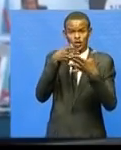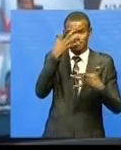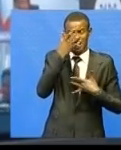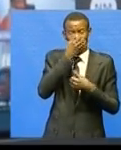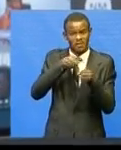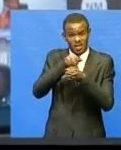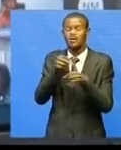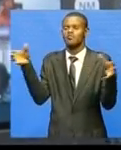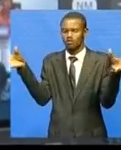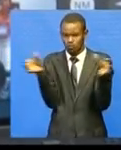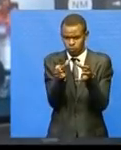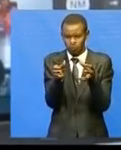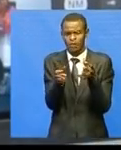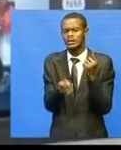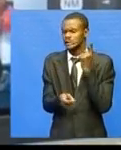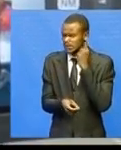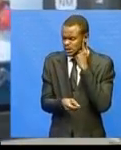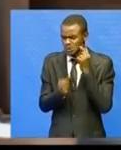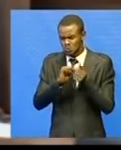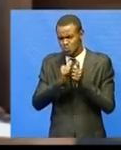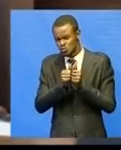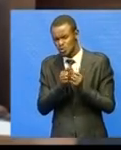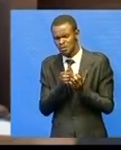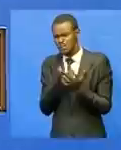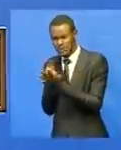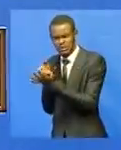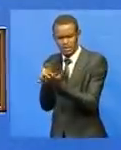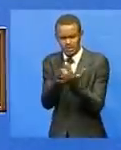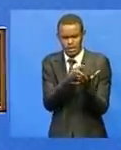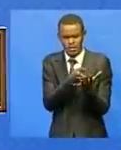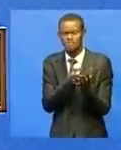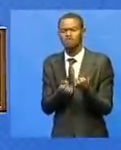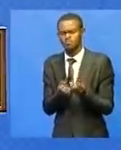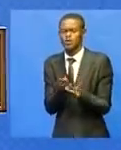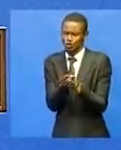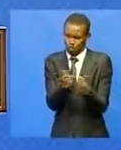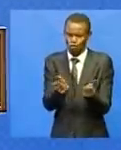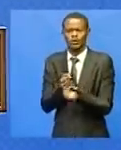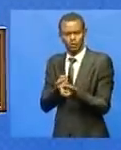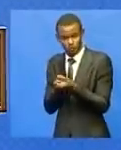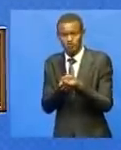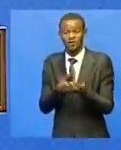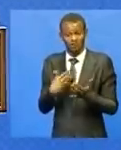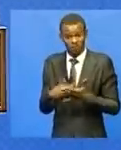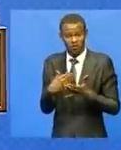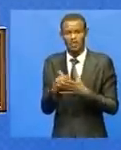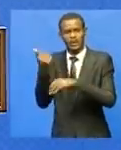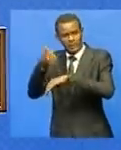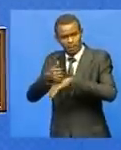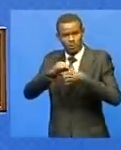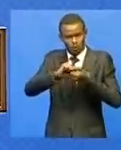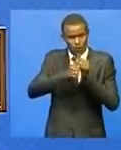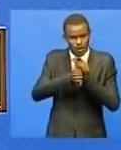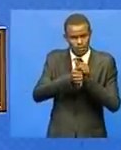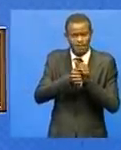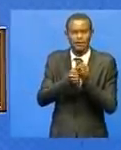personnel du dit comité et la manière de renforcer la campagne. Le gouvernement, qui confirme le message